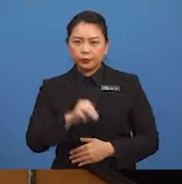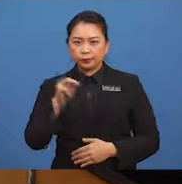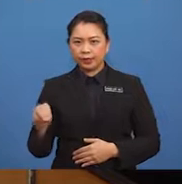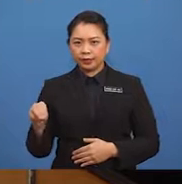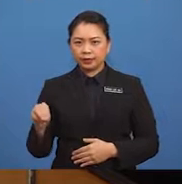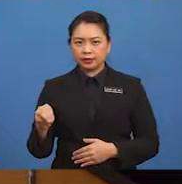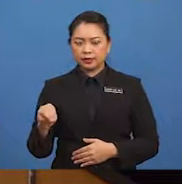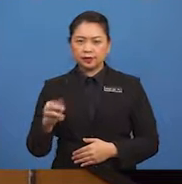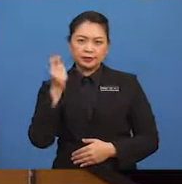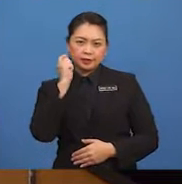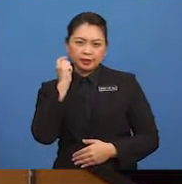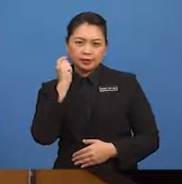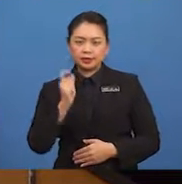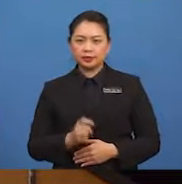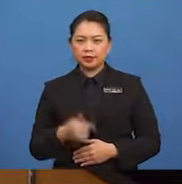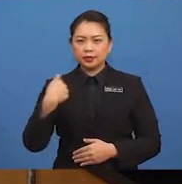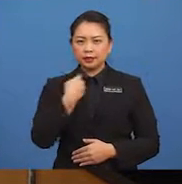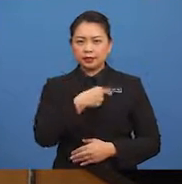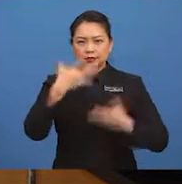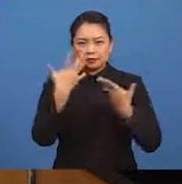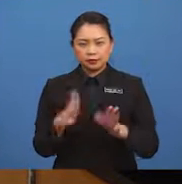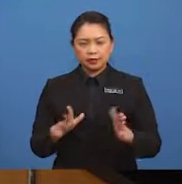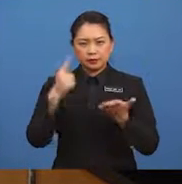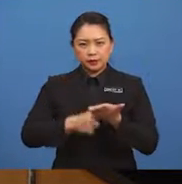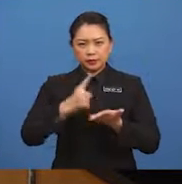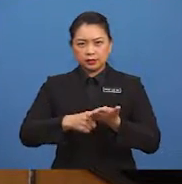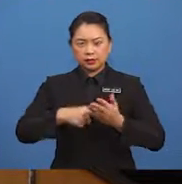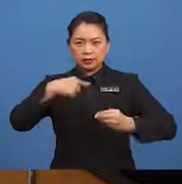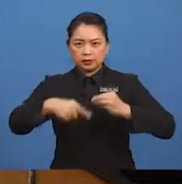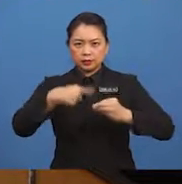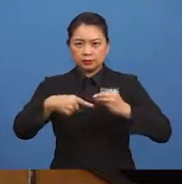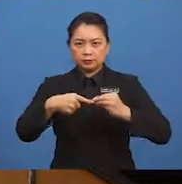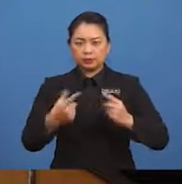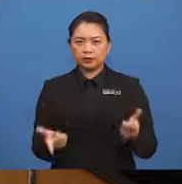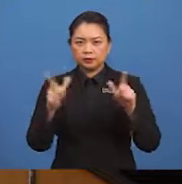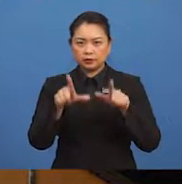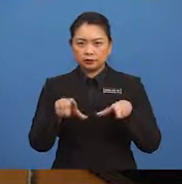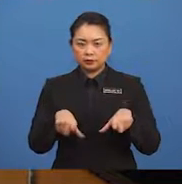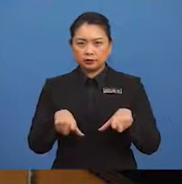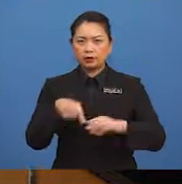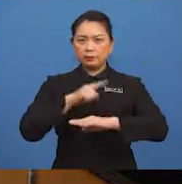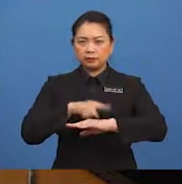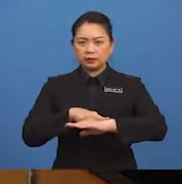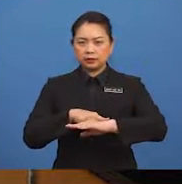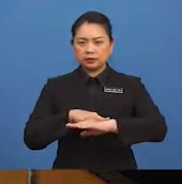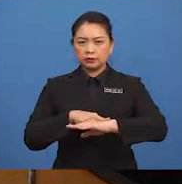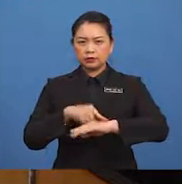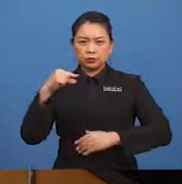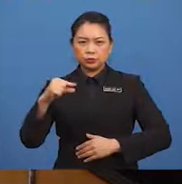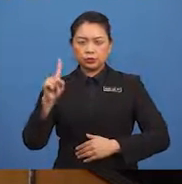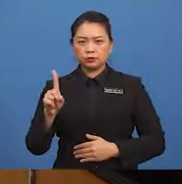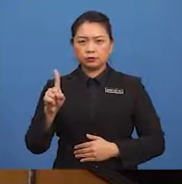Murid-murid, sebentar tadi kita telah bincangkan tentang peristiwa yang berlaku semasa fasa